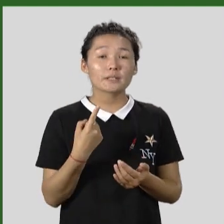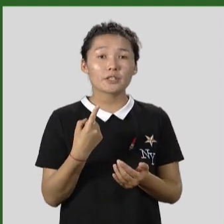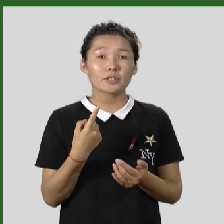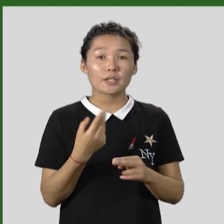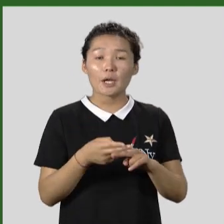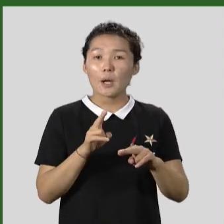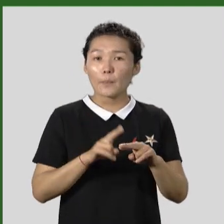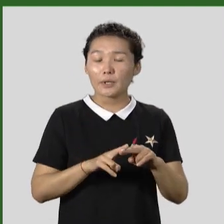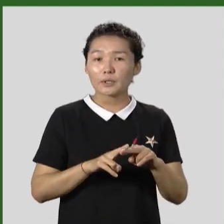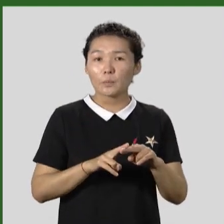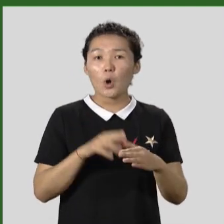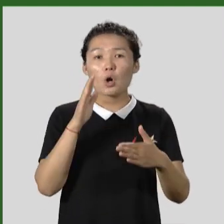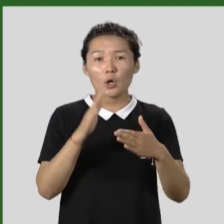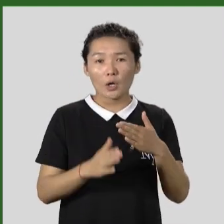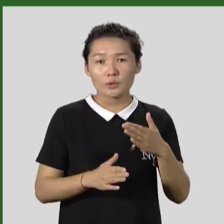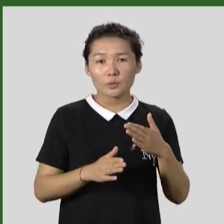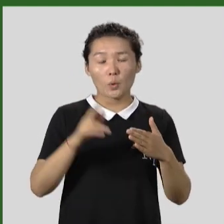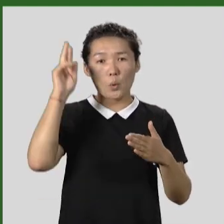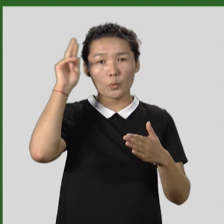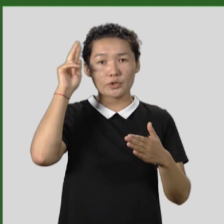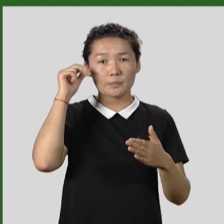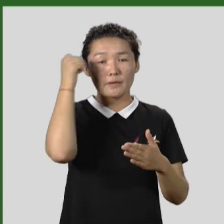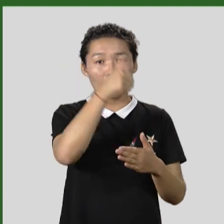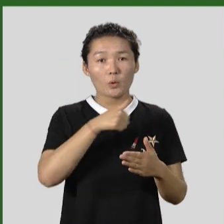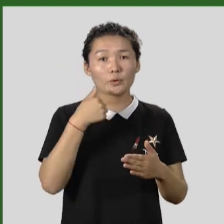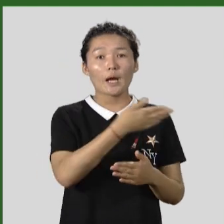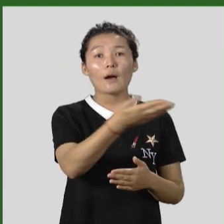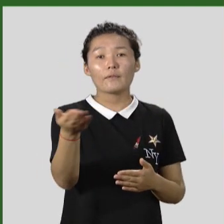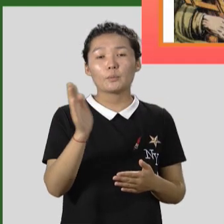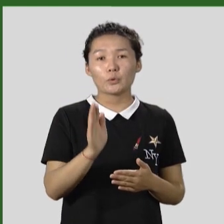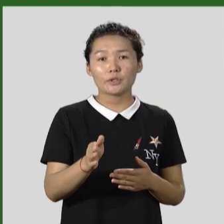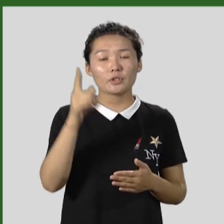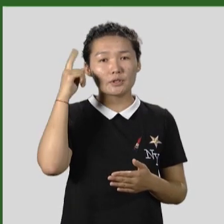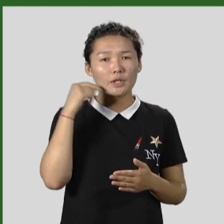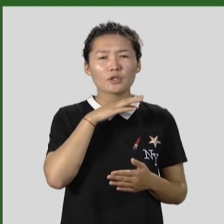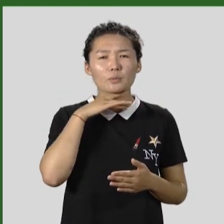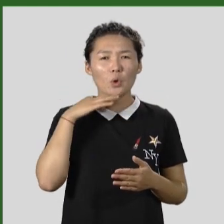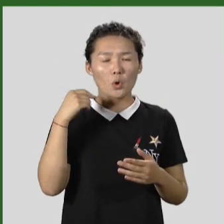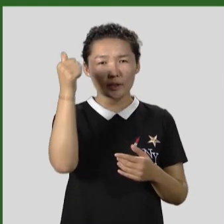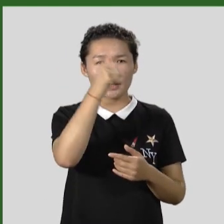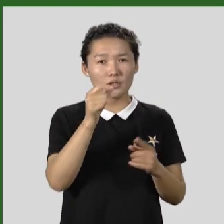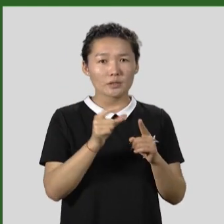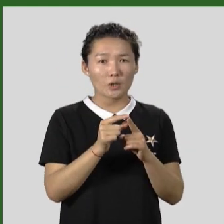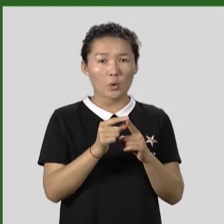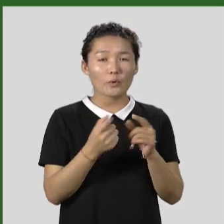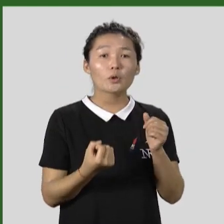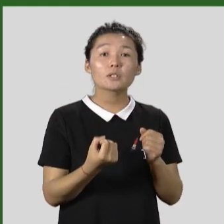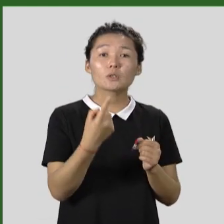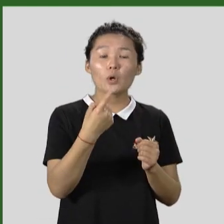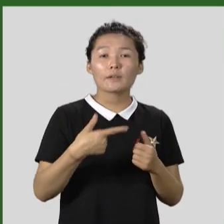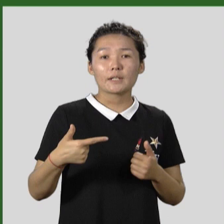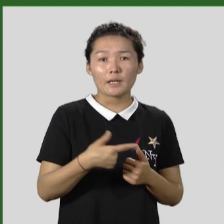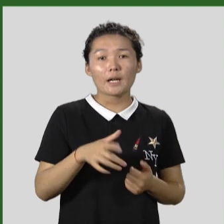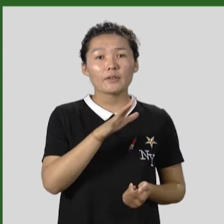концу учебного года вы будете знать много греческих слов. У истоков географии стояли